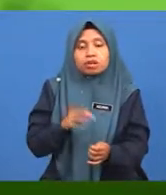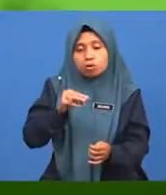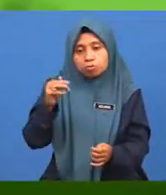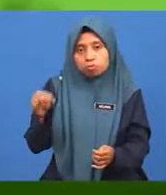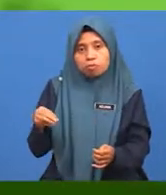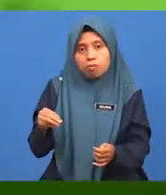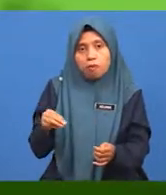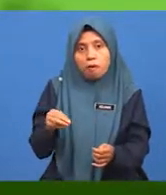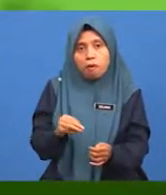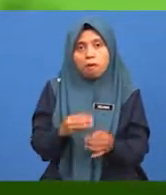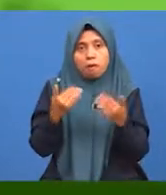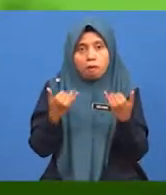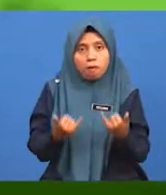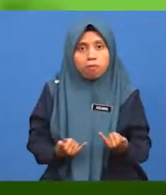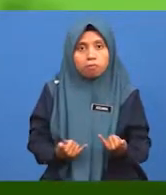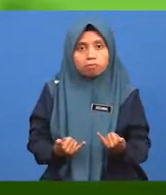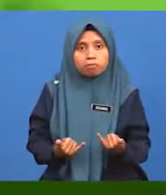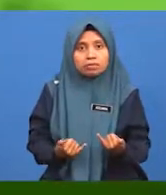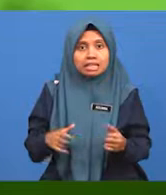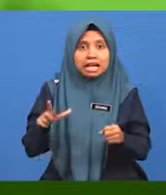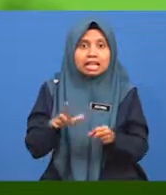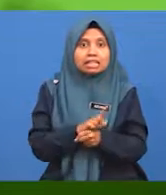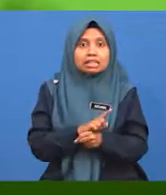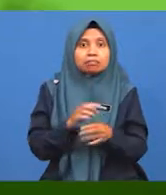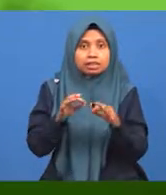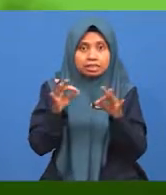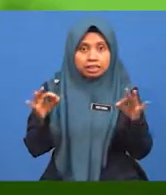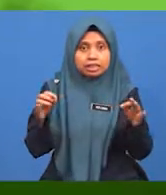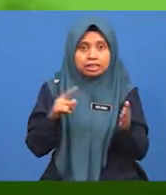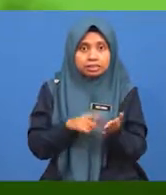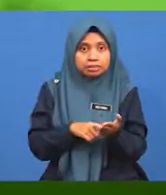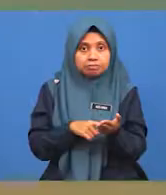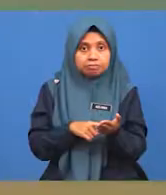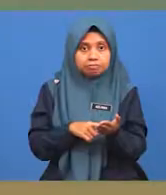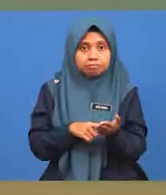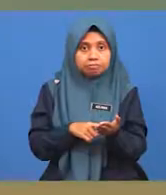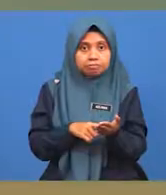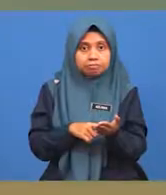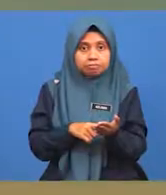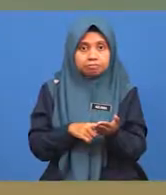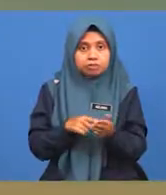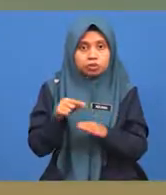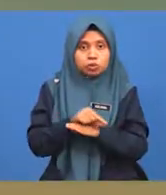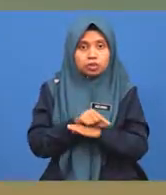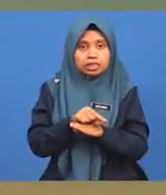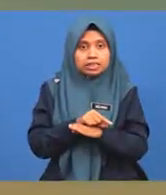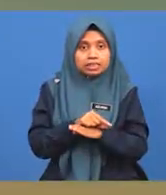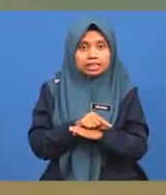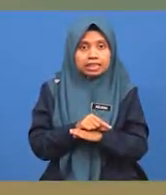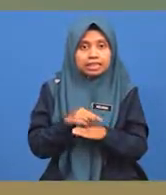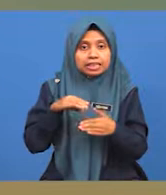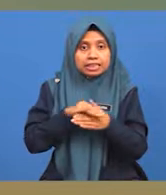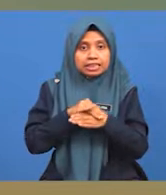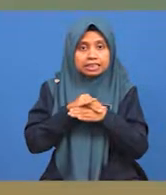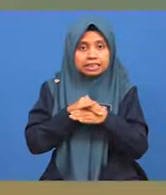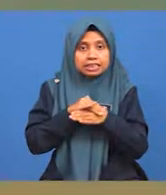Murid-murid, sekarang lengkapkan ayat ini pula. Gunakan